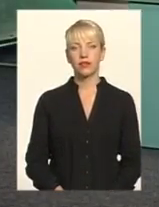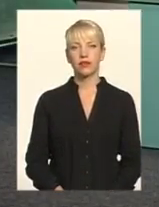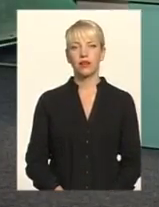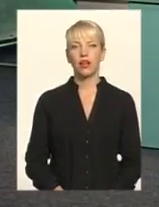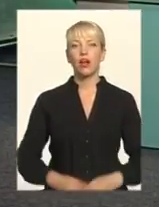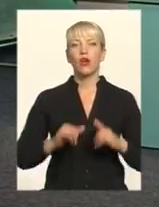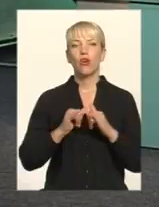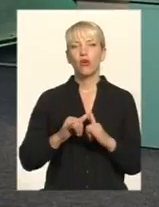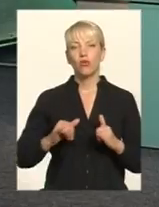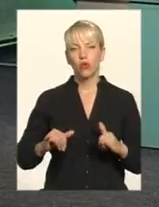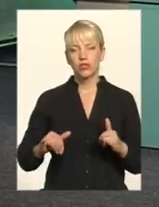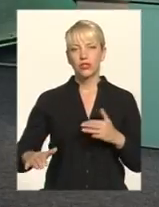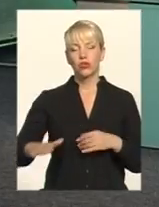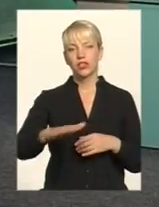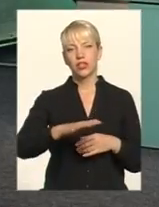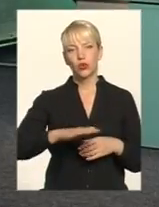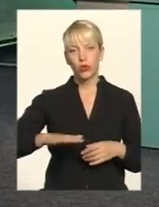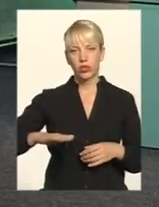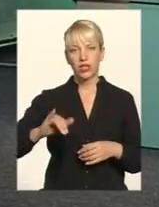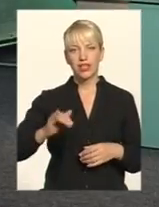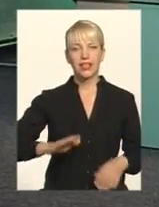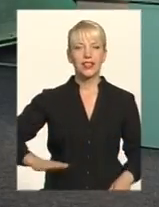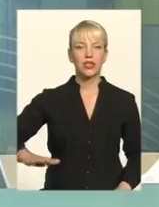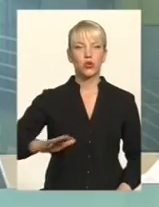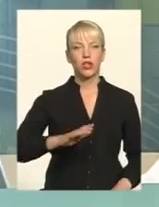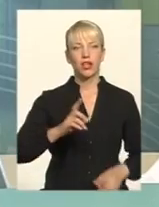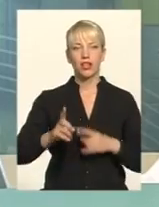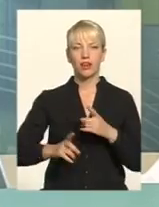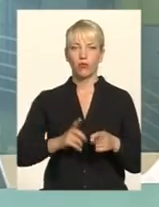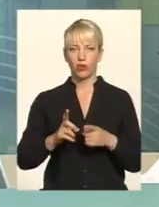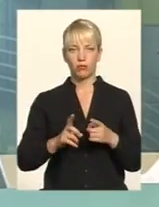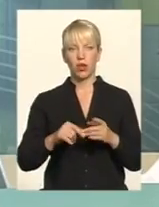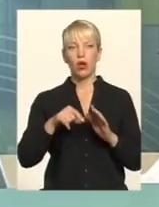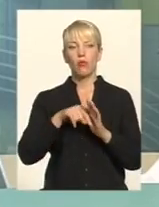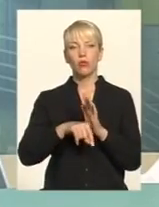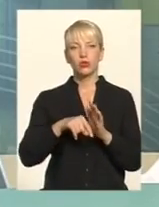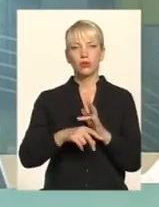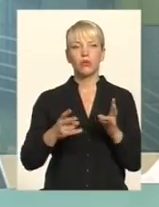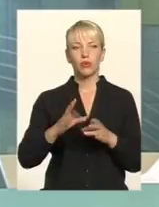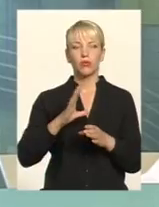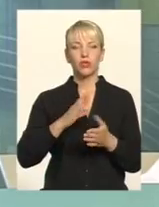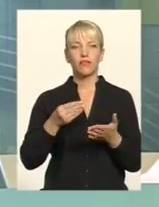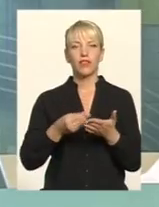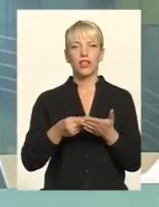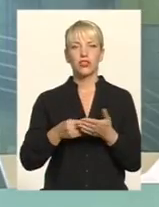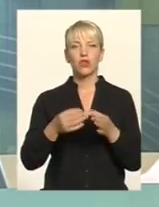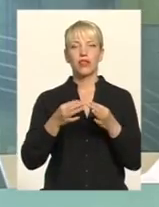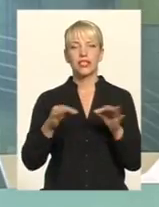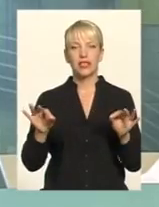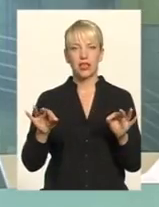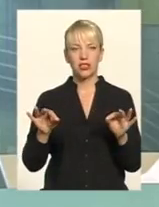розвиток території і територіальна реформа. По суті, має бути фінансова незалежність,